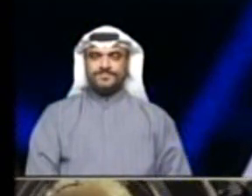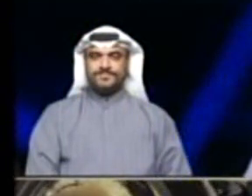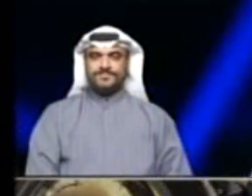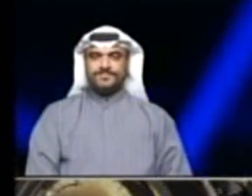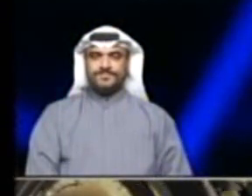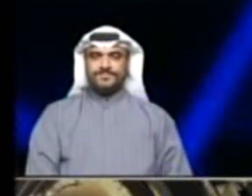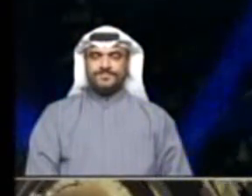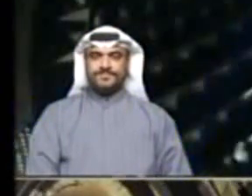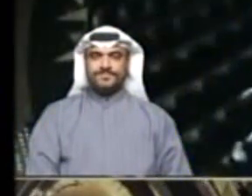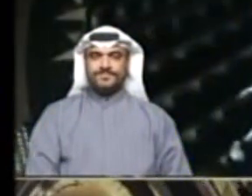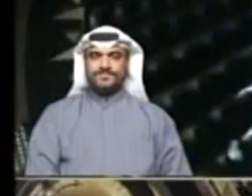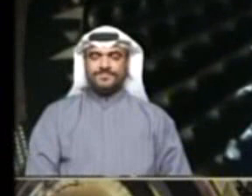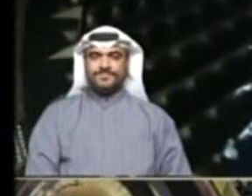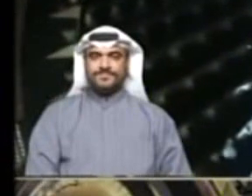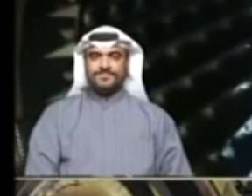اليوم حان.